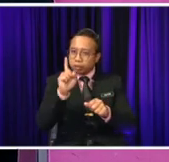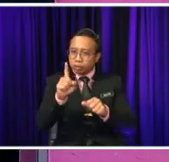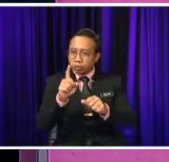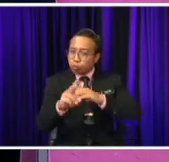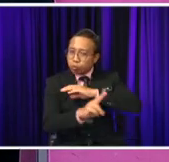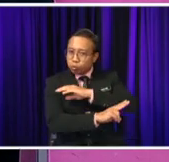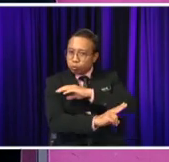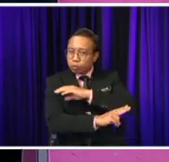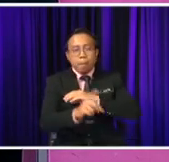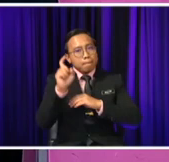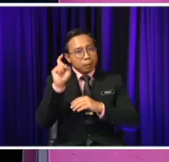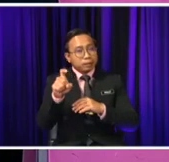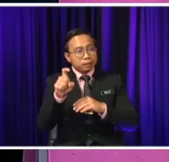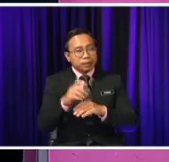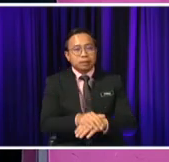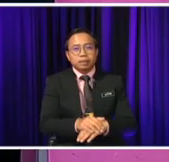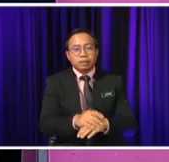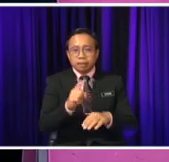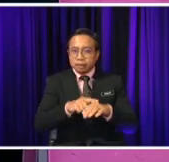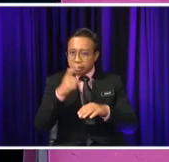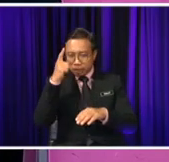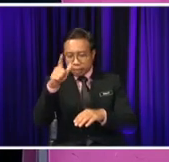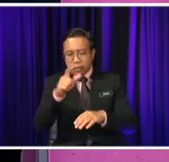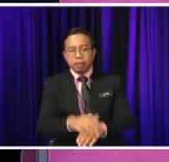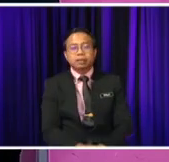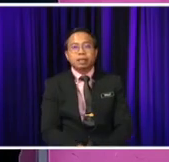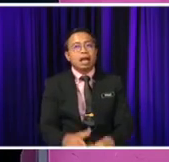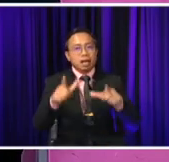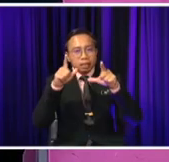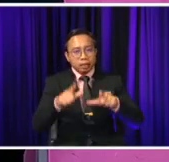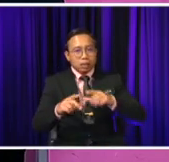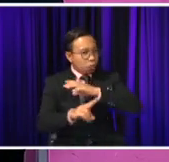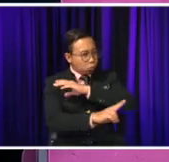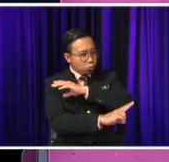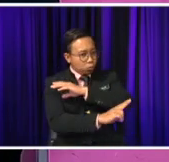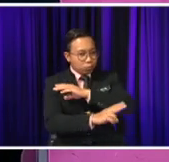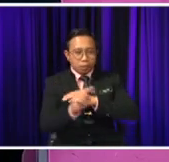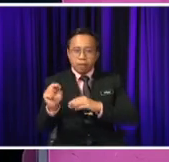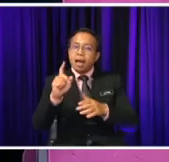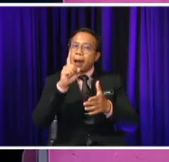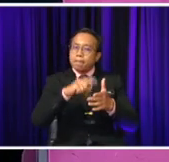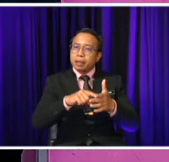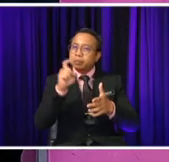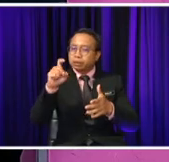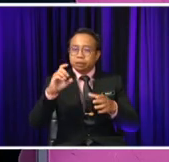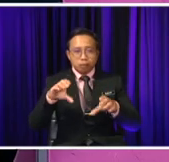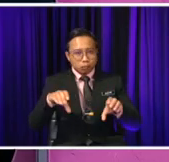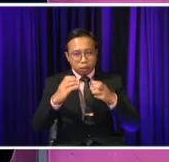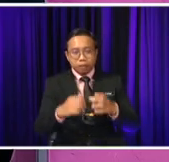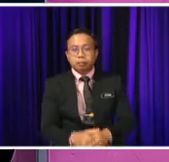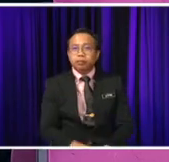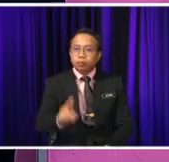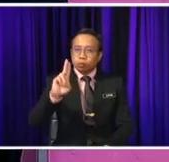memang perlu di diet perlu diletakkan hukuman jika situ apa yang perlu dibuat dan ulama